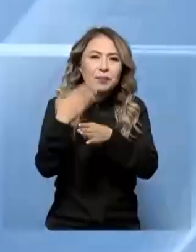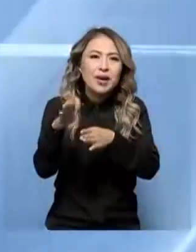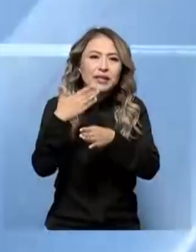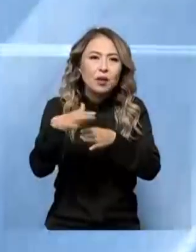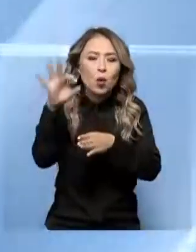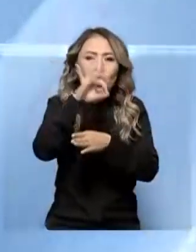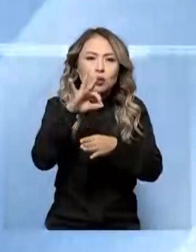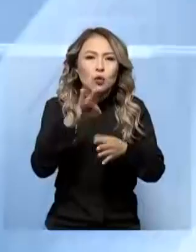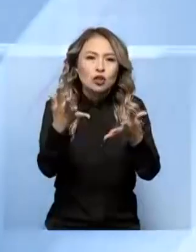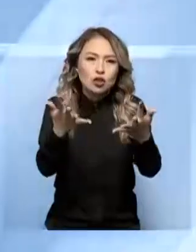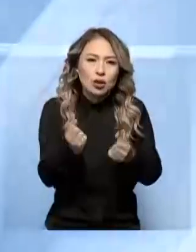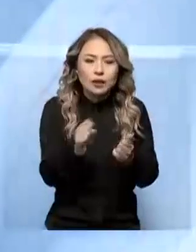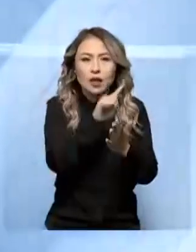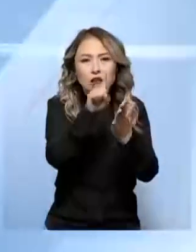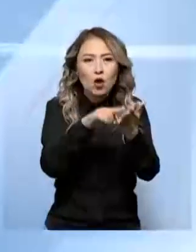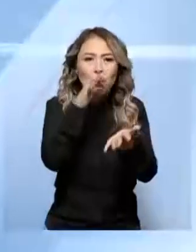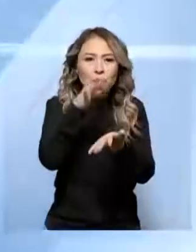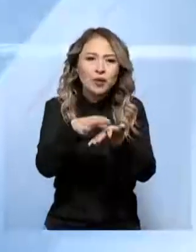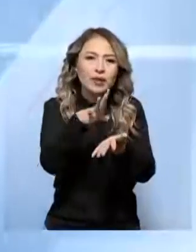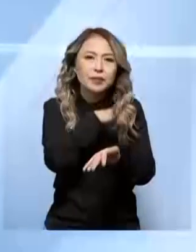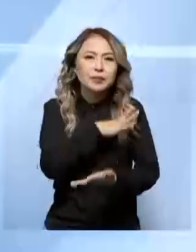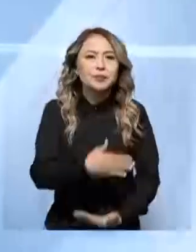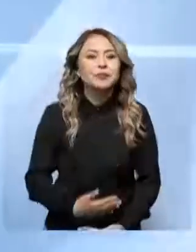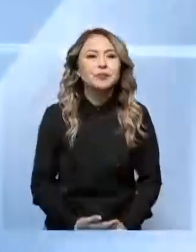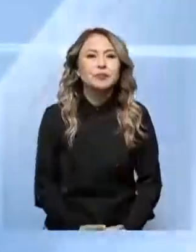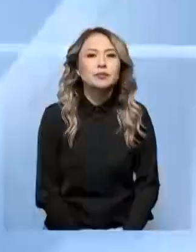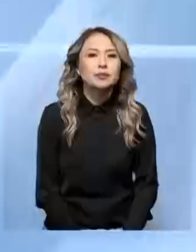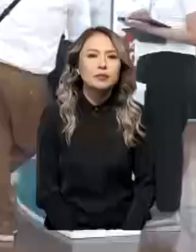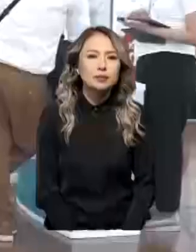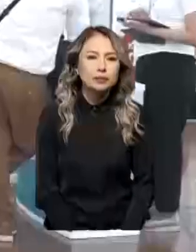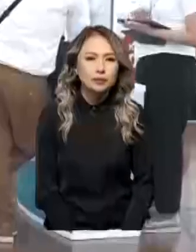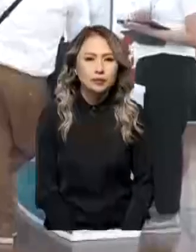бойынша ипотека алу жолдарын көрсетіп, сұрақтарға жауап берді.